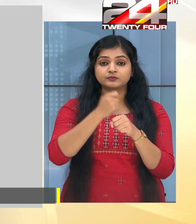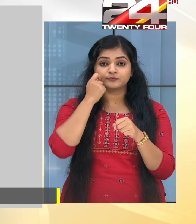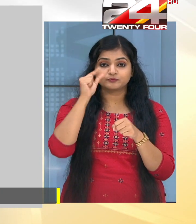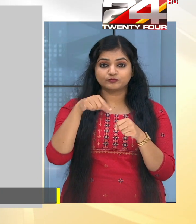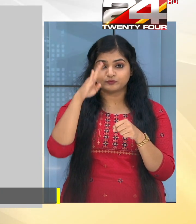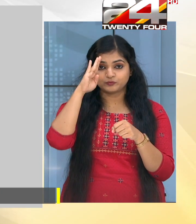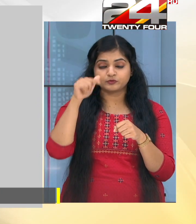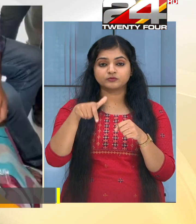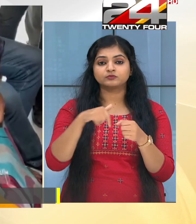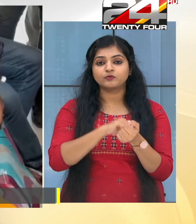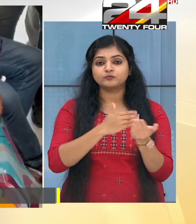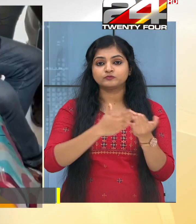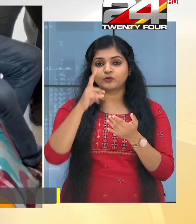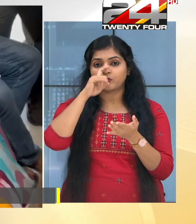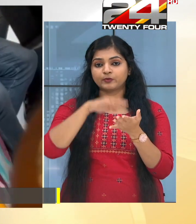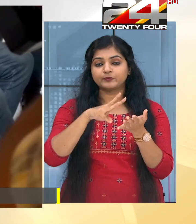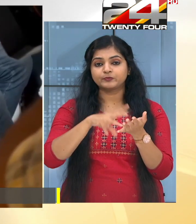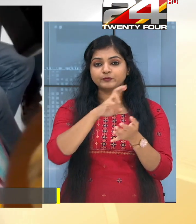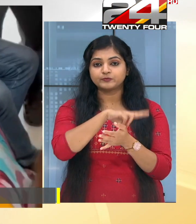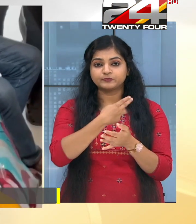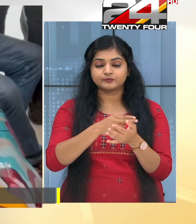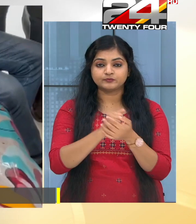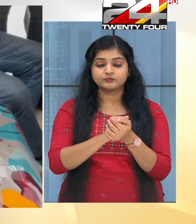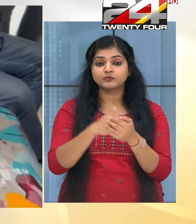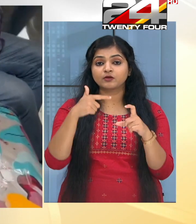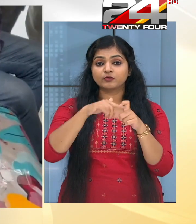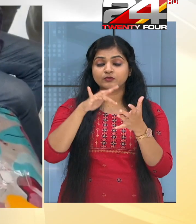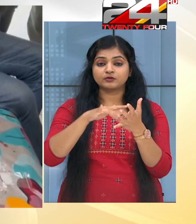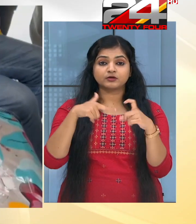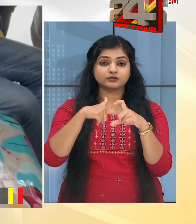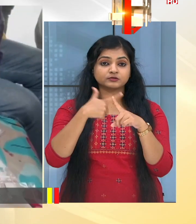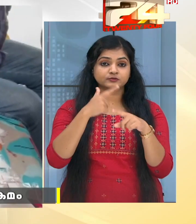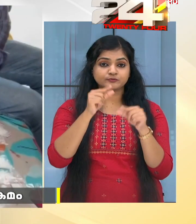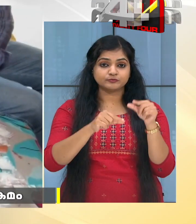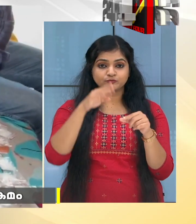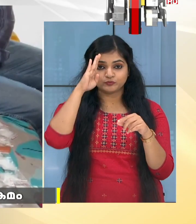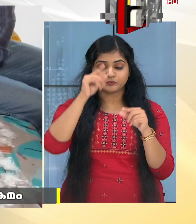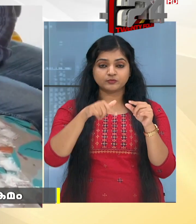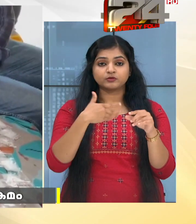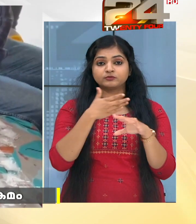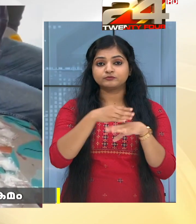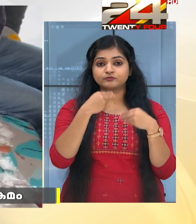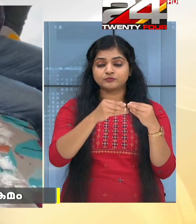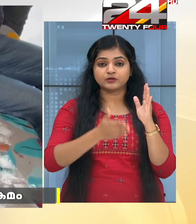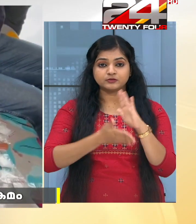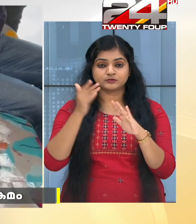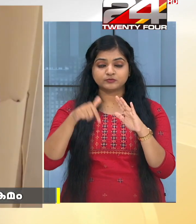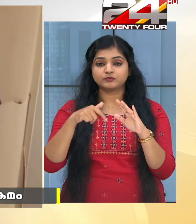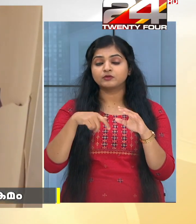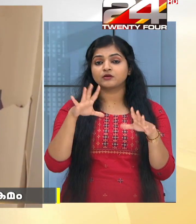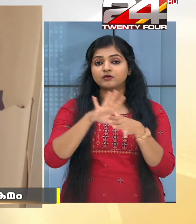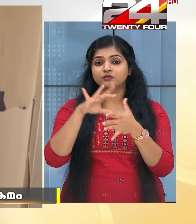ആശുപത്രിയിൽ ചികിത്സയിലാണ്. കൊച്ചി വാഴക്കാലയിൽ എക്സൈസ് ഉദ്യോഗസ്ഥരെ ആക്രമിച്ച് കടന്നുകളഞ്ഞ പ്രതി കാക്കനാട് ഒളിവിൽ കഴിയുന്നതിനിടെ പിടിയിലായി.